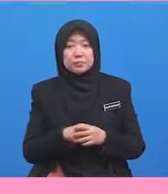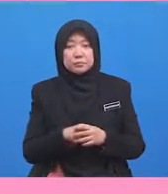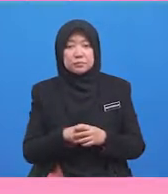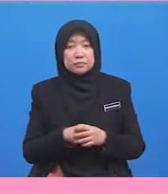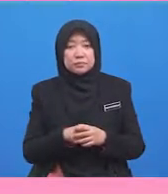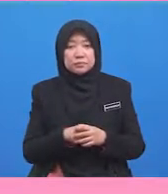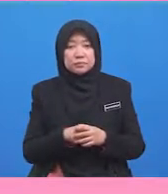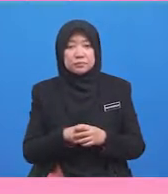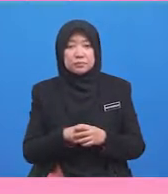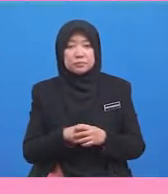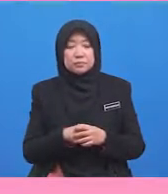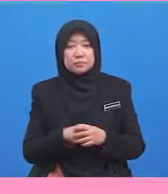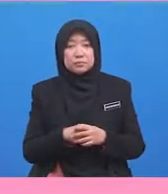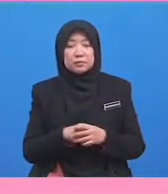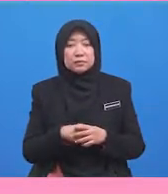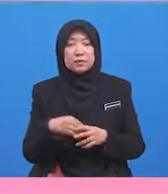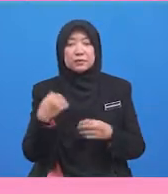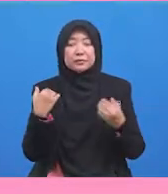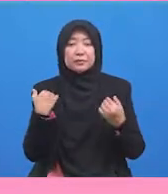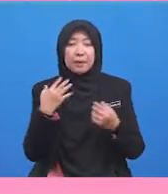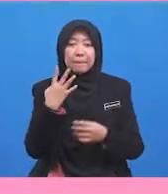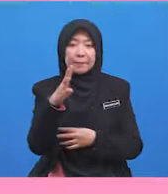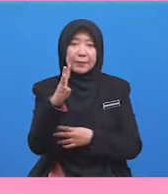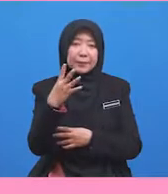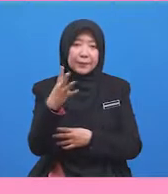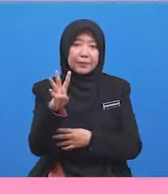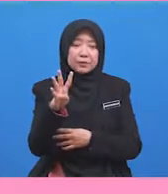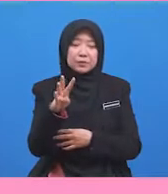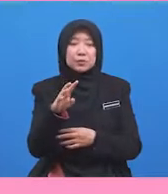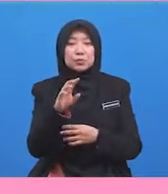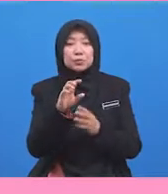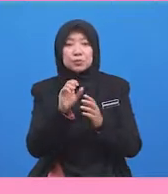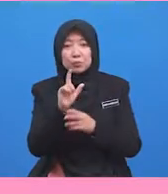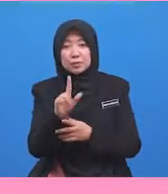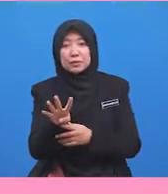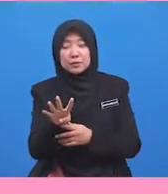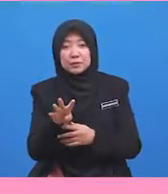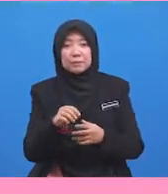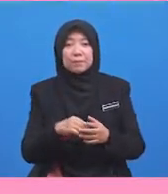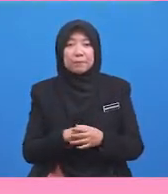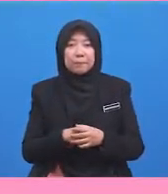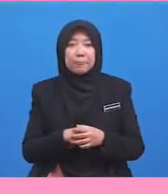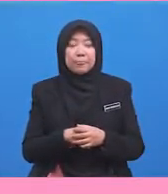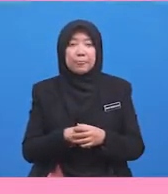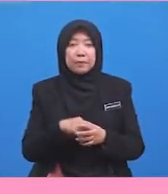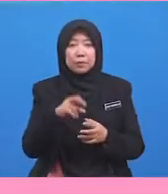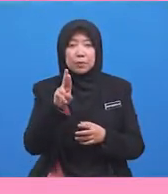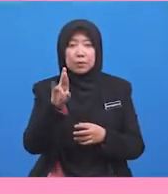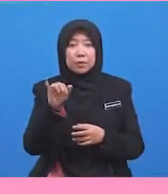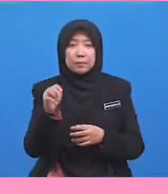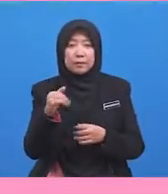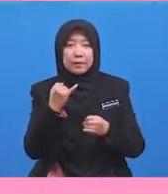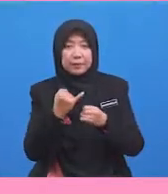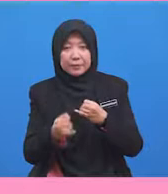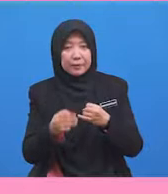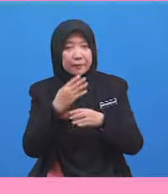pada malam yang kematian angin merupakan 14 suku kata rima akhir saja ini